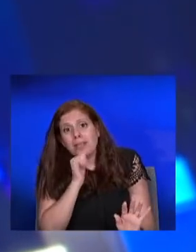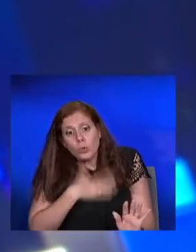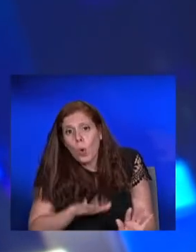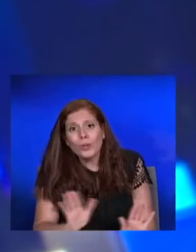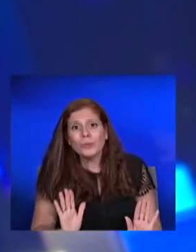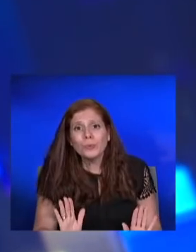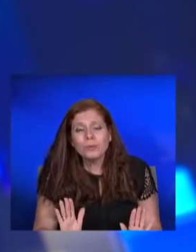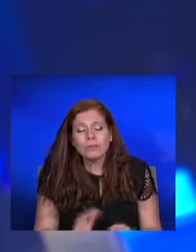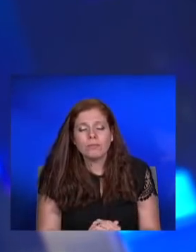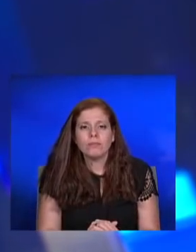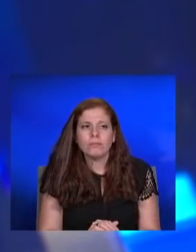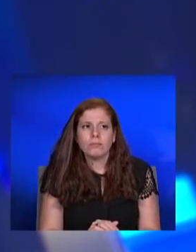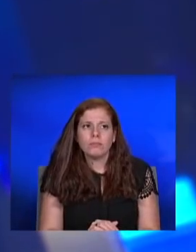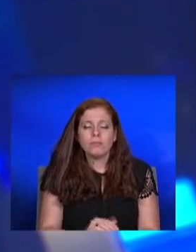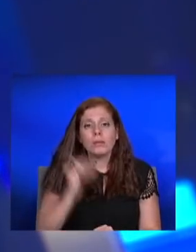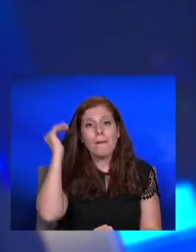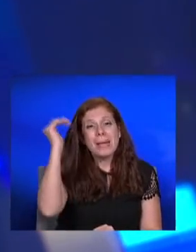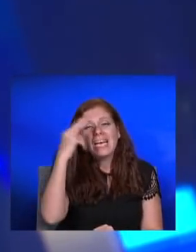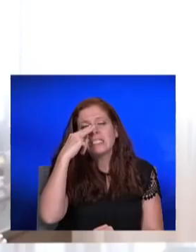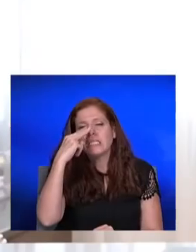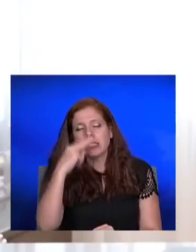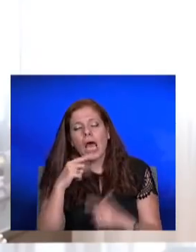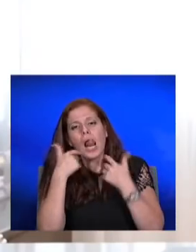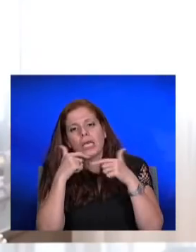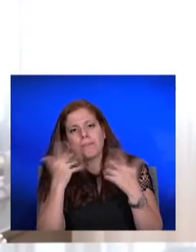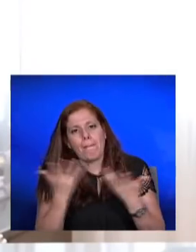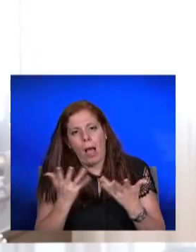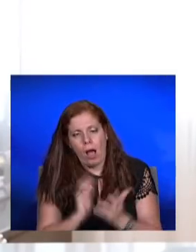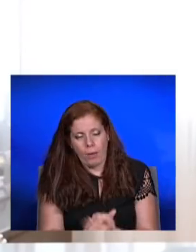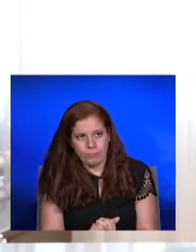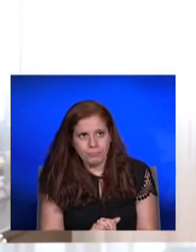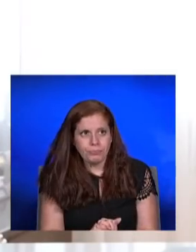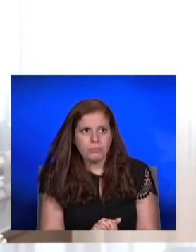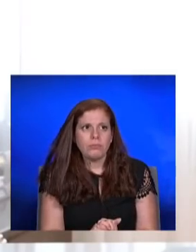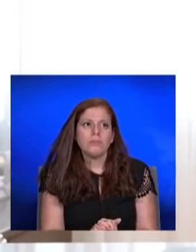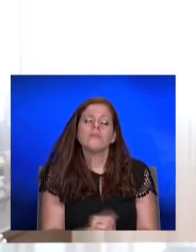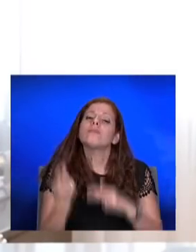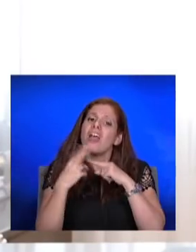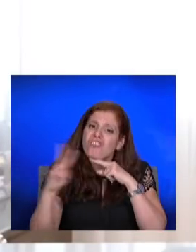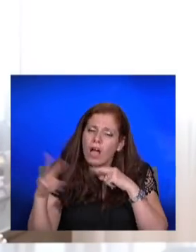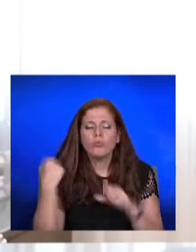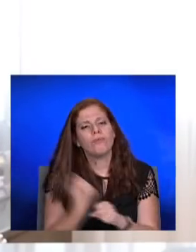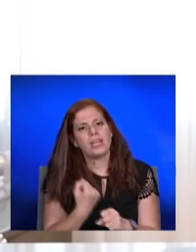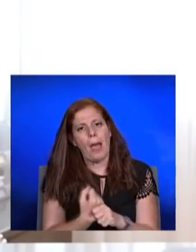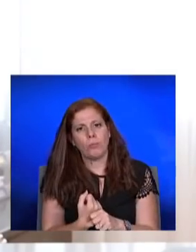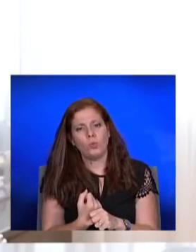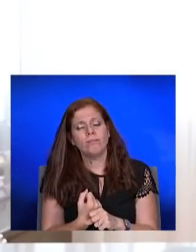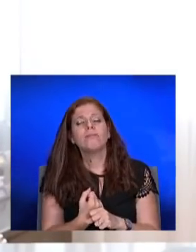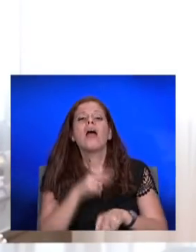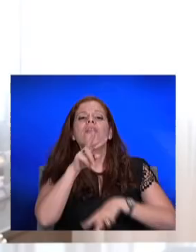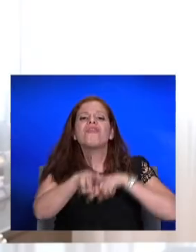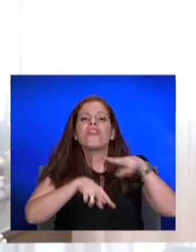בני גנץ ניסה לנמק את מה שקרה. הבטחנו וקיימנו. טיפולי ההמרה